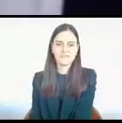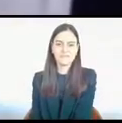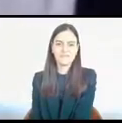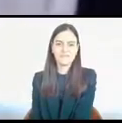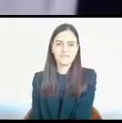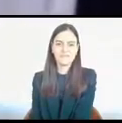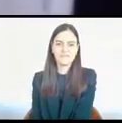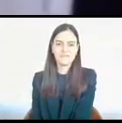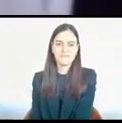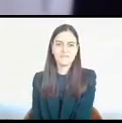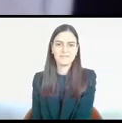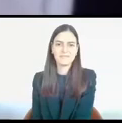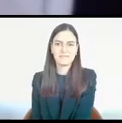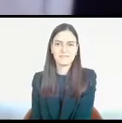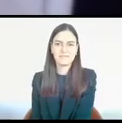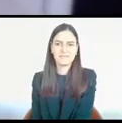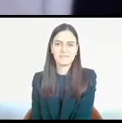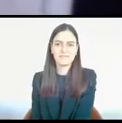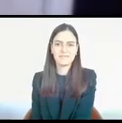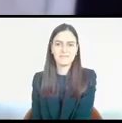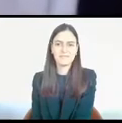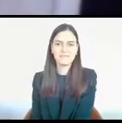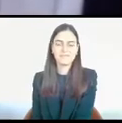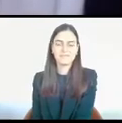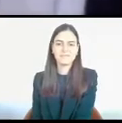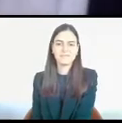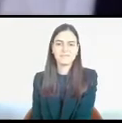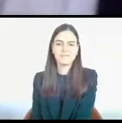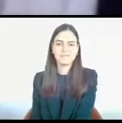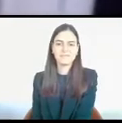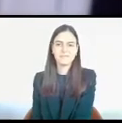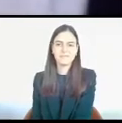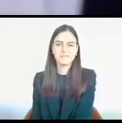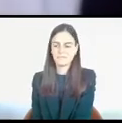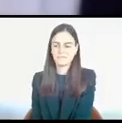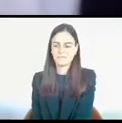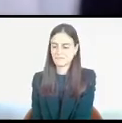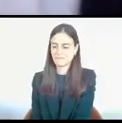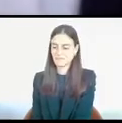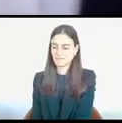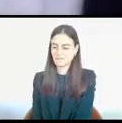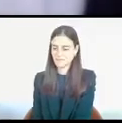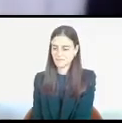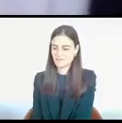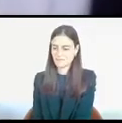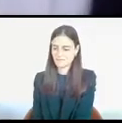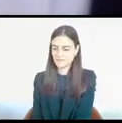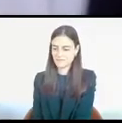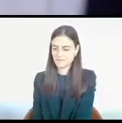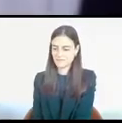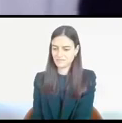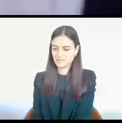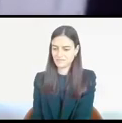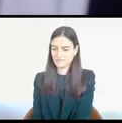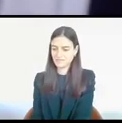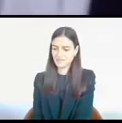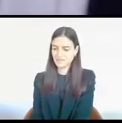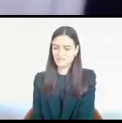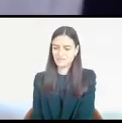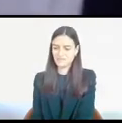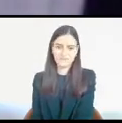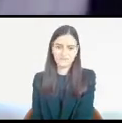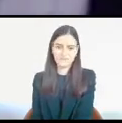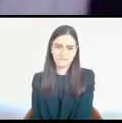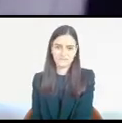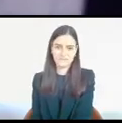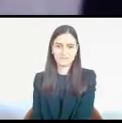le faire tout au long de ce webinaire dans l'onglet questions. Petite précision technique à vous qui nous regardez, donc